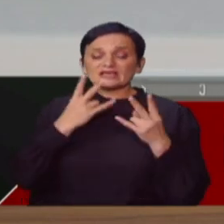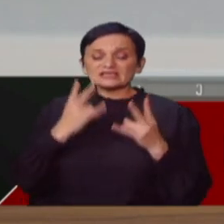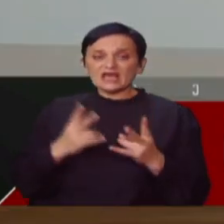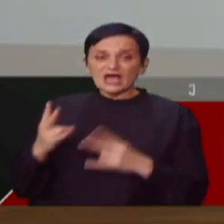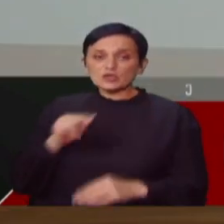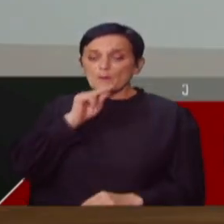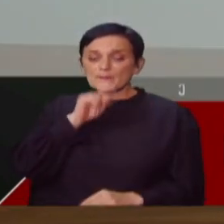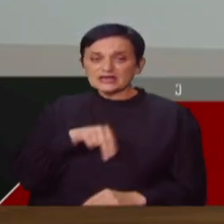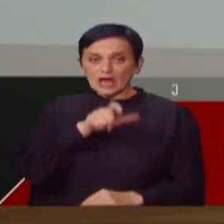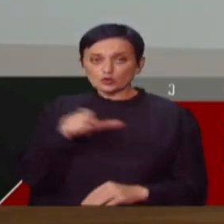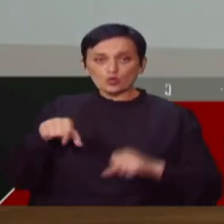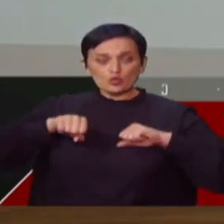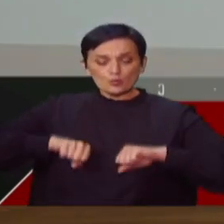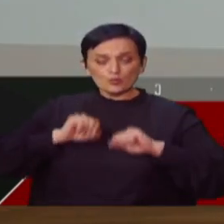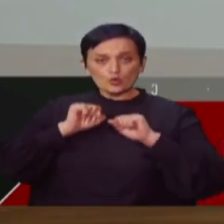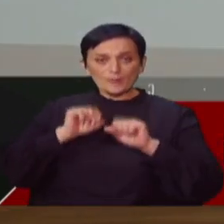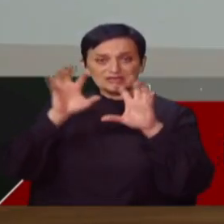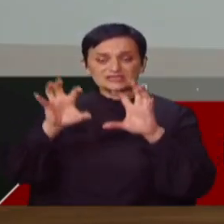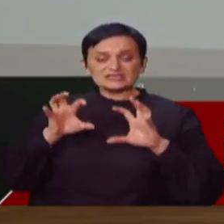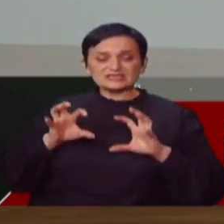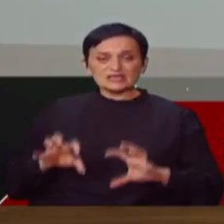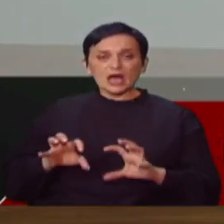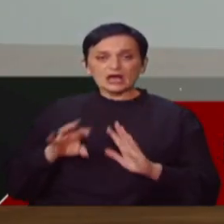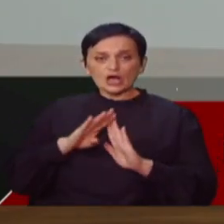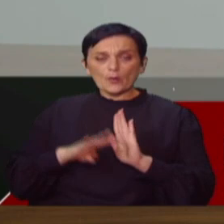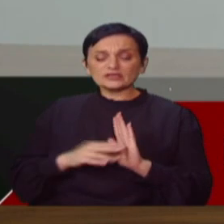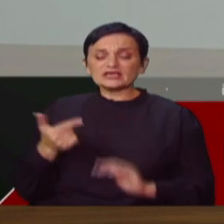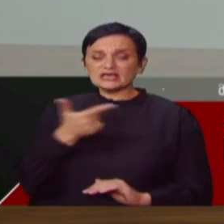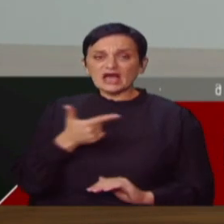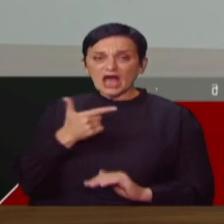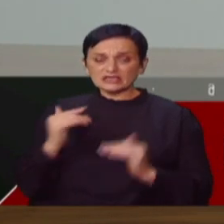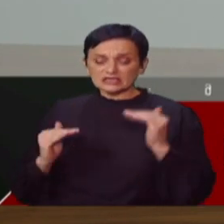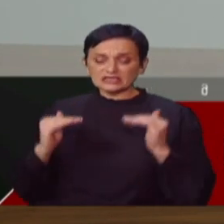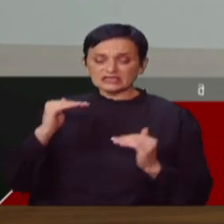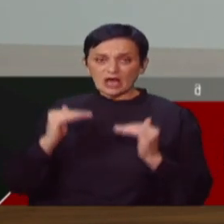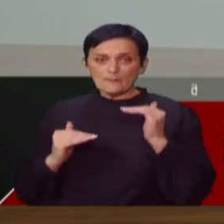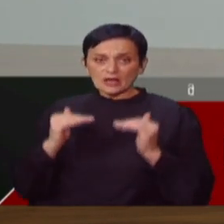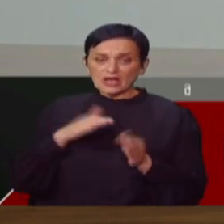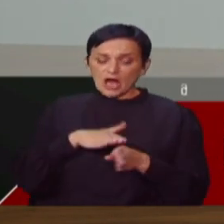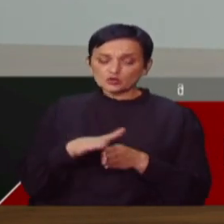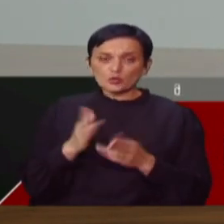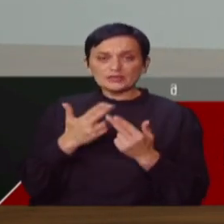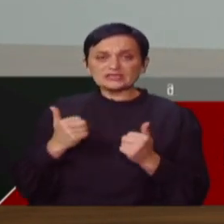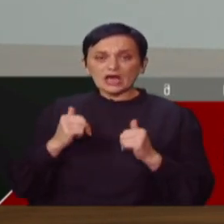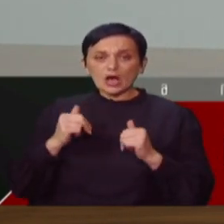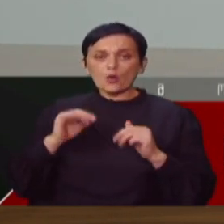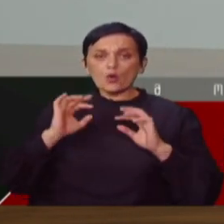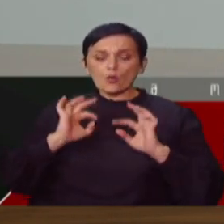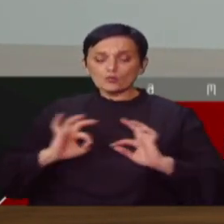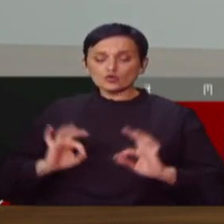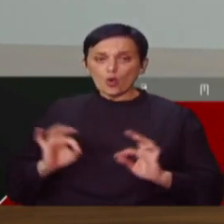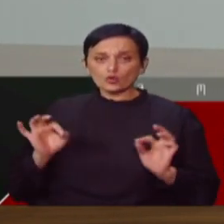და ბრალდებულის უფლებების დაცვის საკანონმდებლო გარანტიების დაბალანსებულ აღსრულებას და